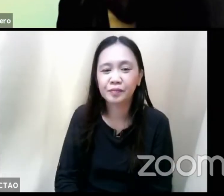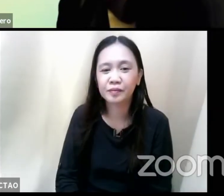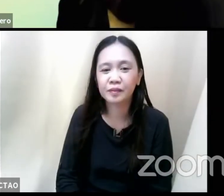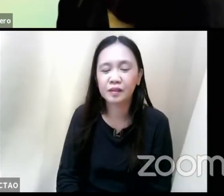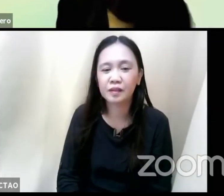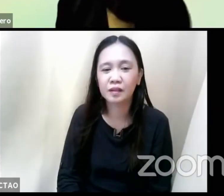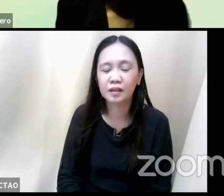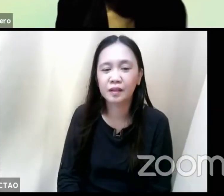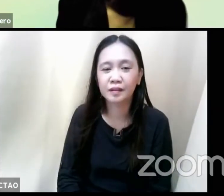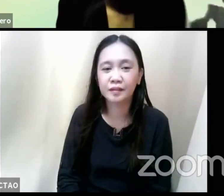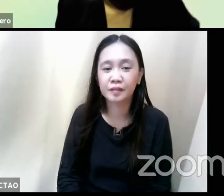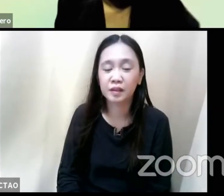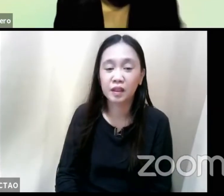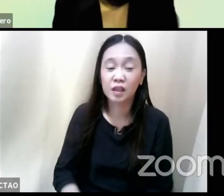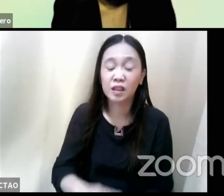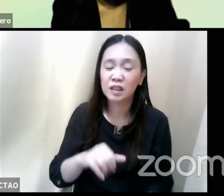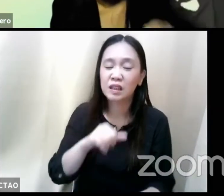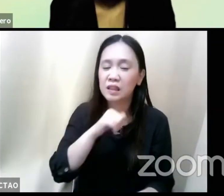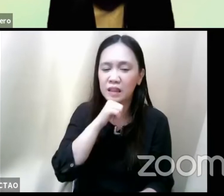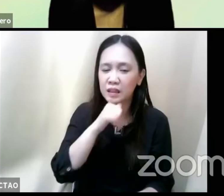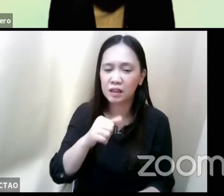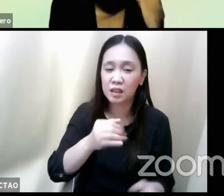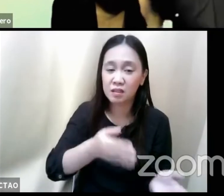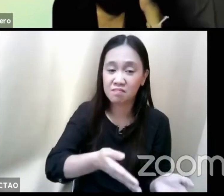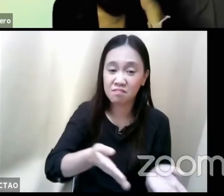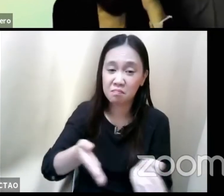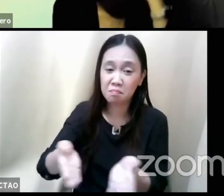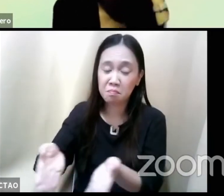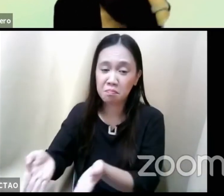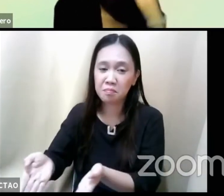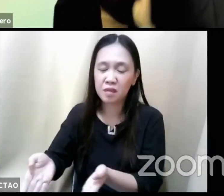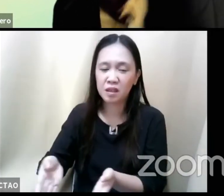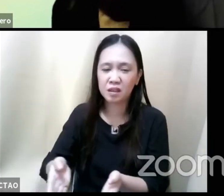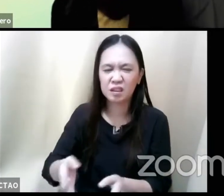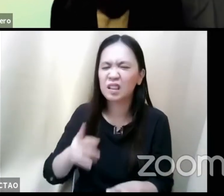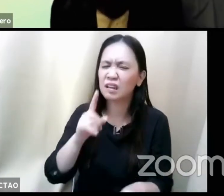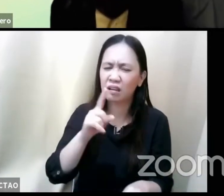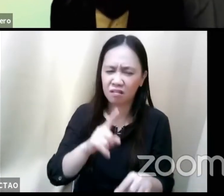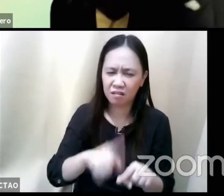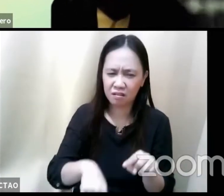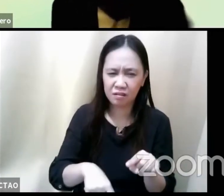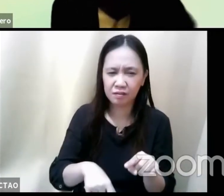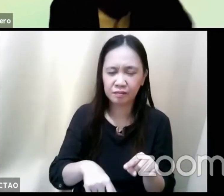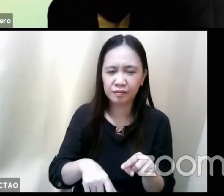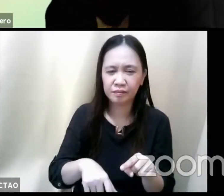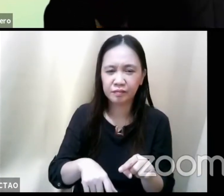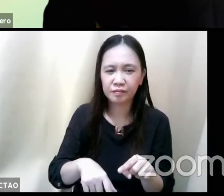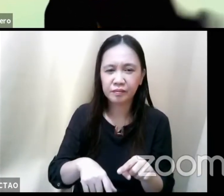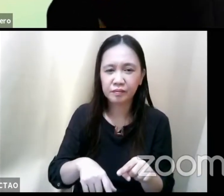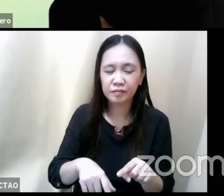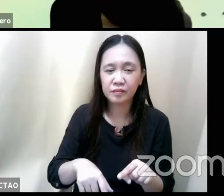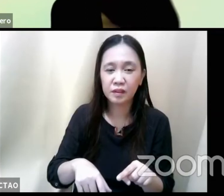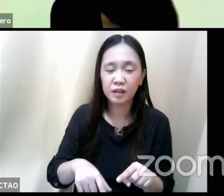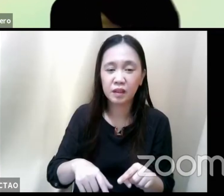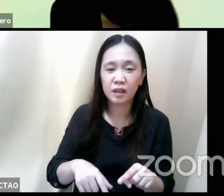siya natin, di ba, binaba, no? Opo. Doon, kasi hindi niya talaga kaya, di ba? Kasi Opo. ano talaga yun, may